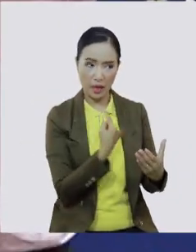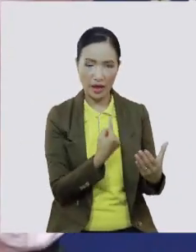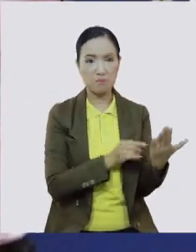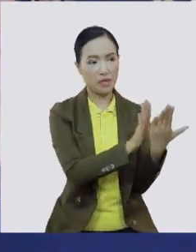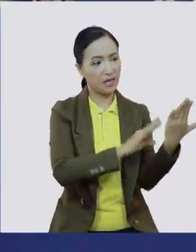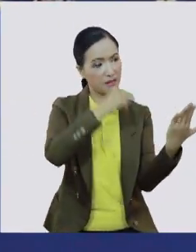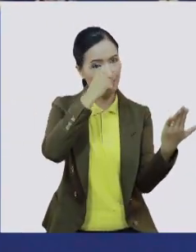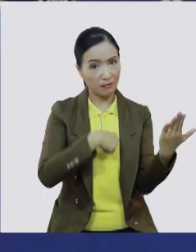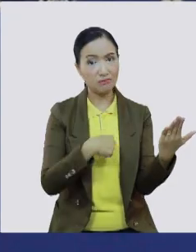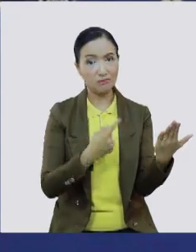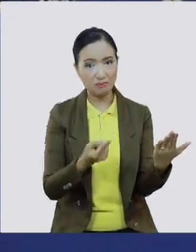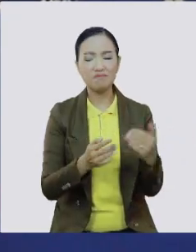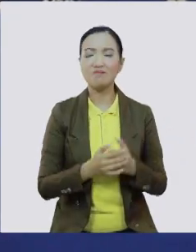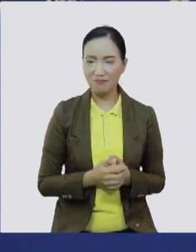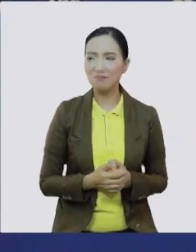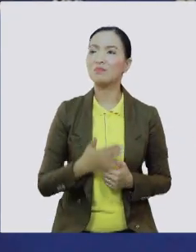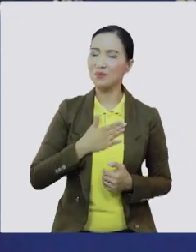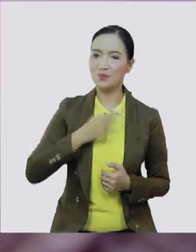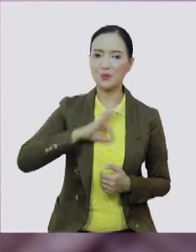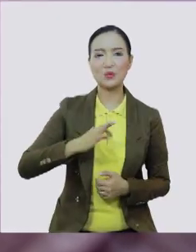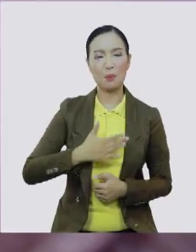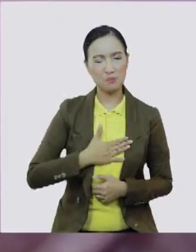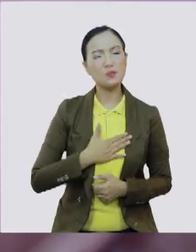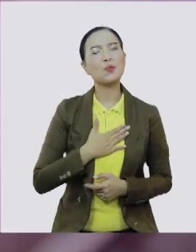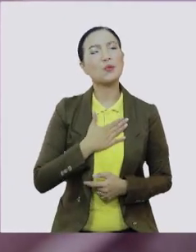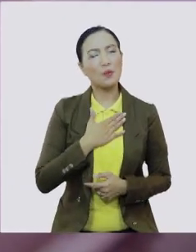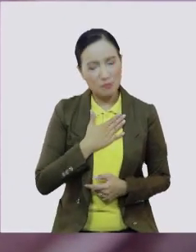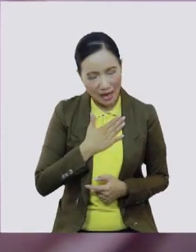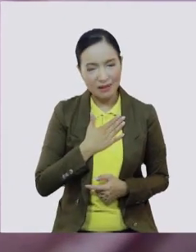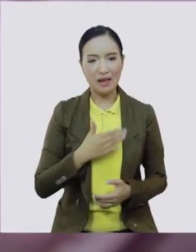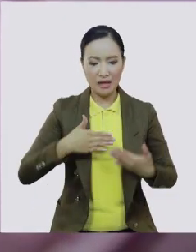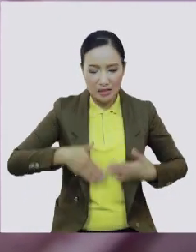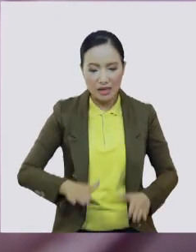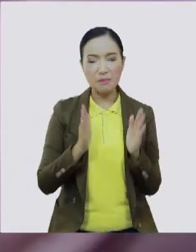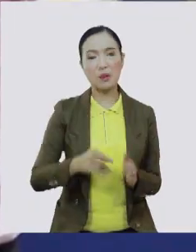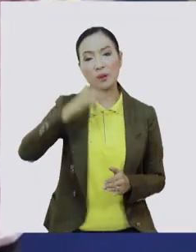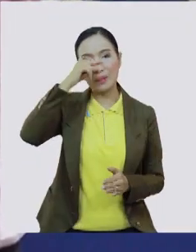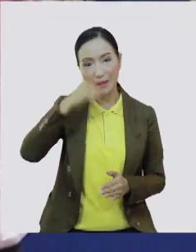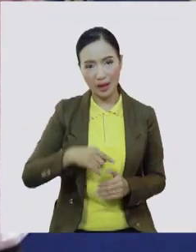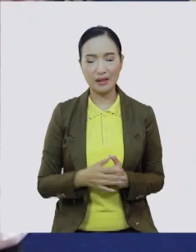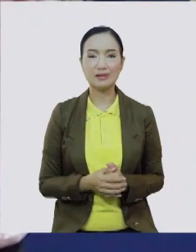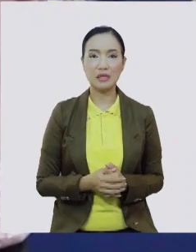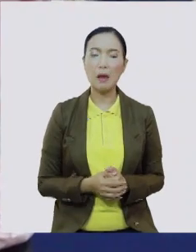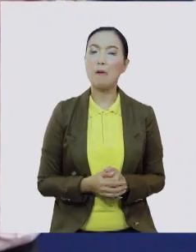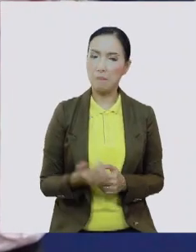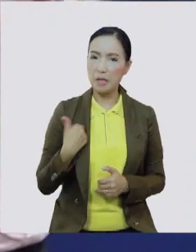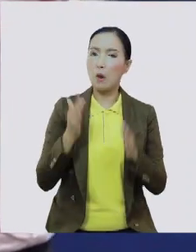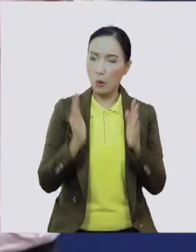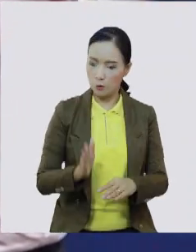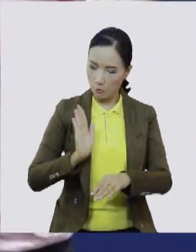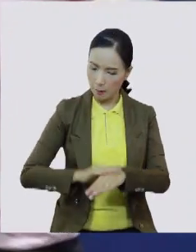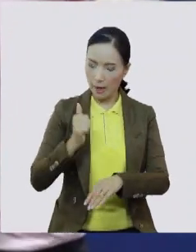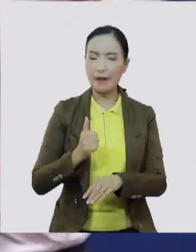เรา จริงๆเราภูมิใจนะคะที่เราหนึ่งเลยได้เกิดมาเป็นคนไทยแล้วก็เราได้เป็นคนคนหนึ่งที่สามารถท